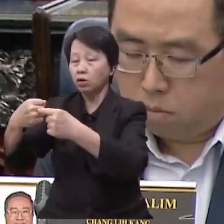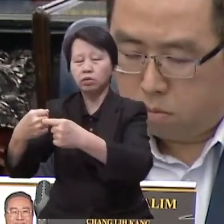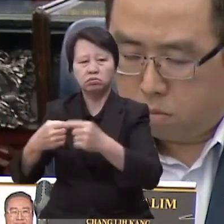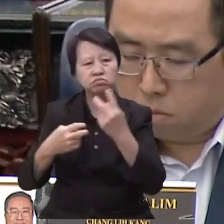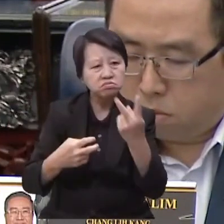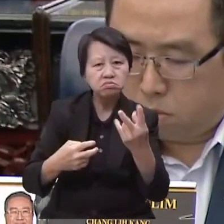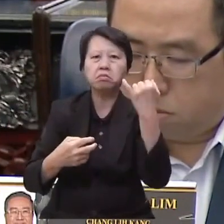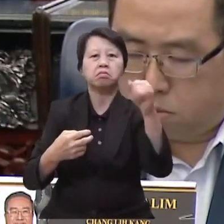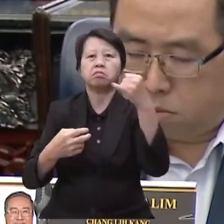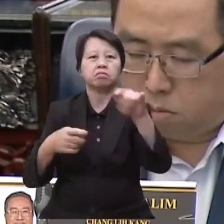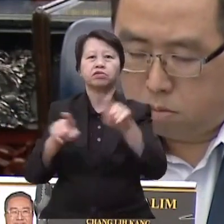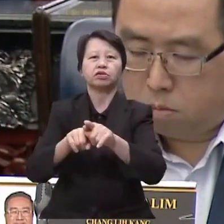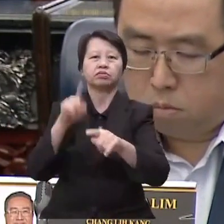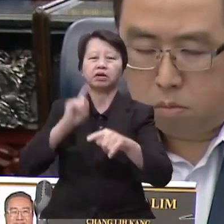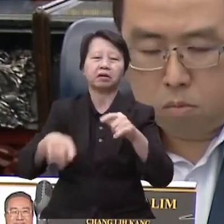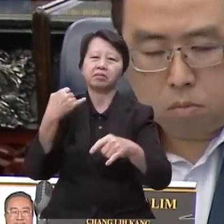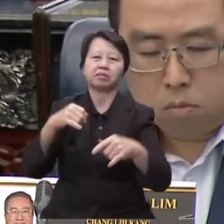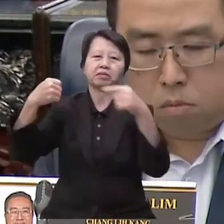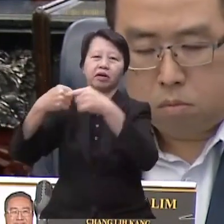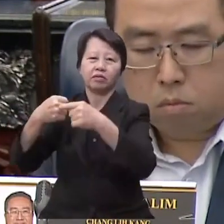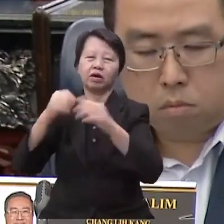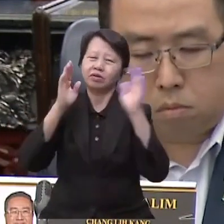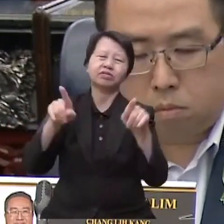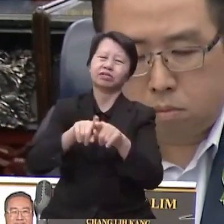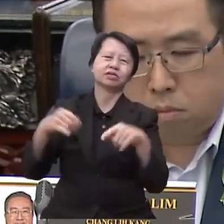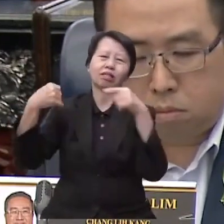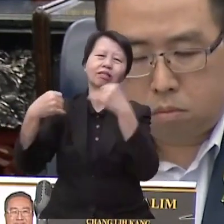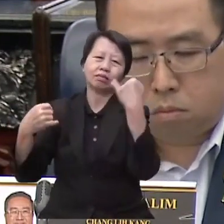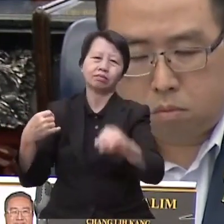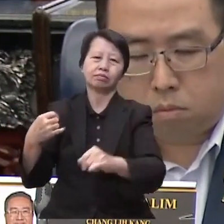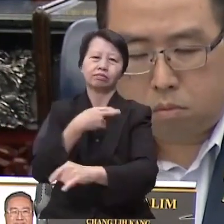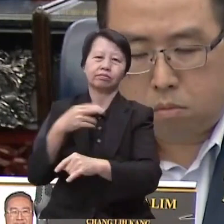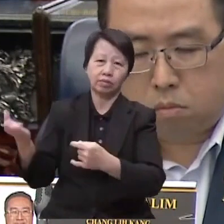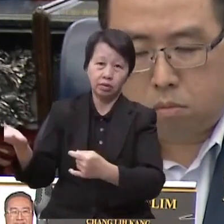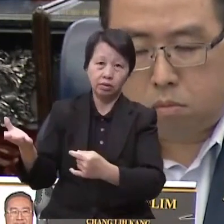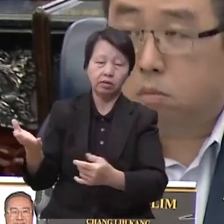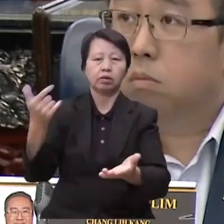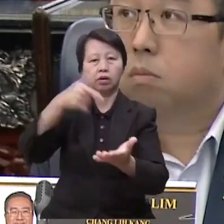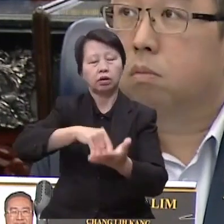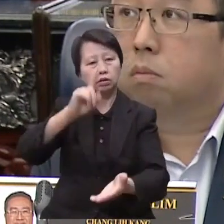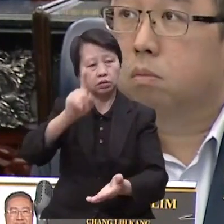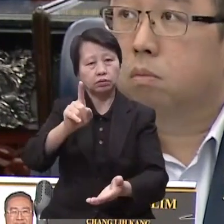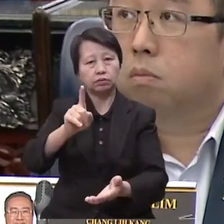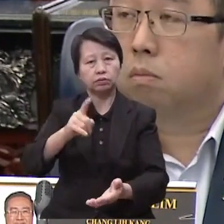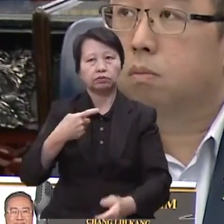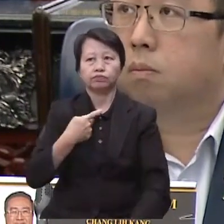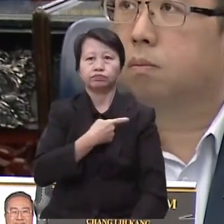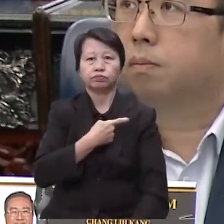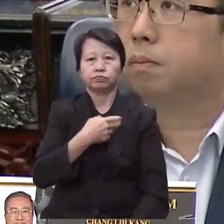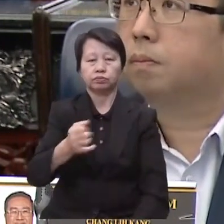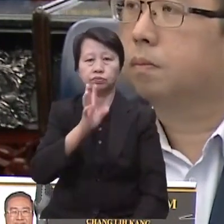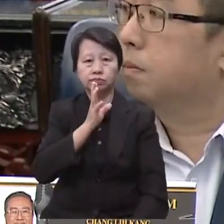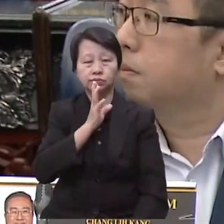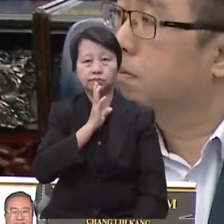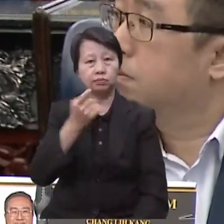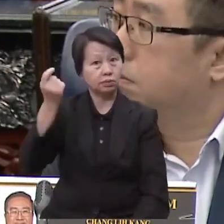lihat ada hasil lagi dan satu lagi ialah kita sebagaimana